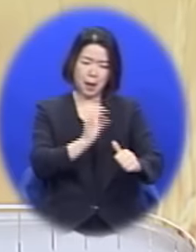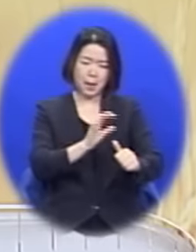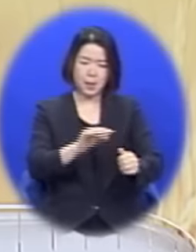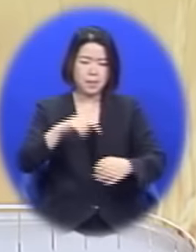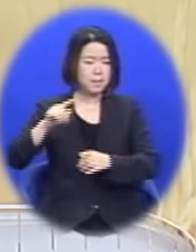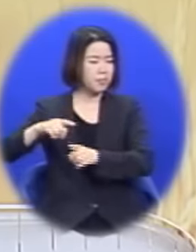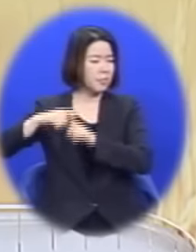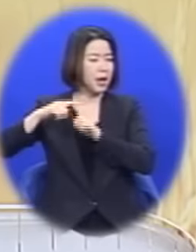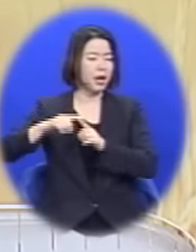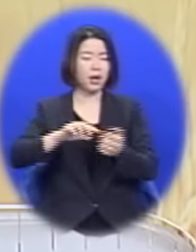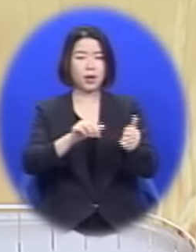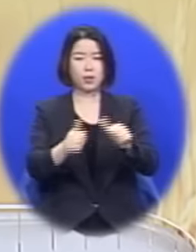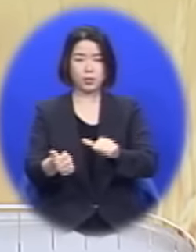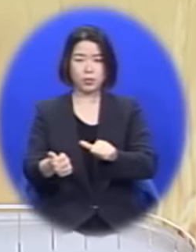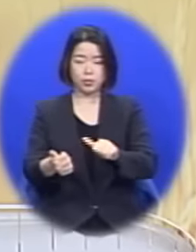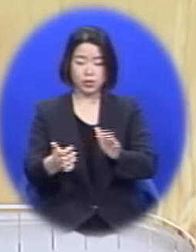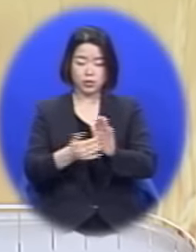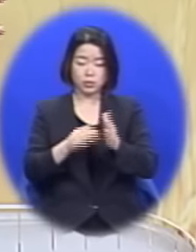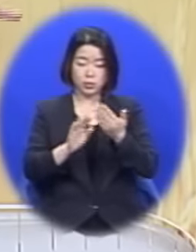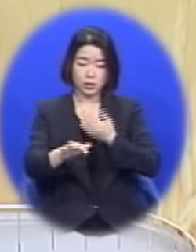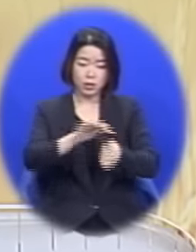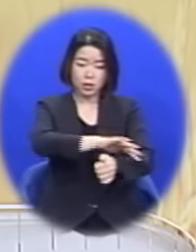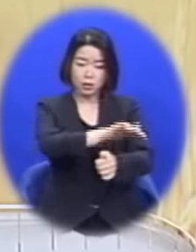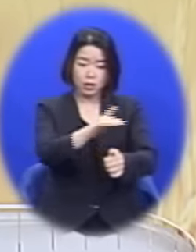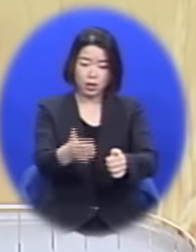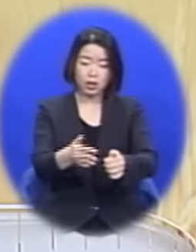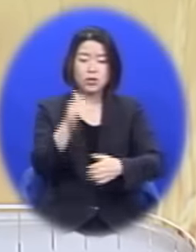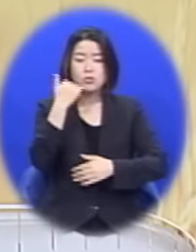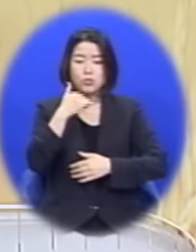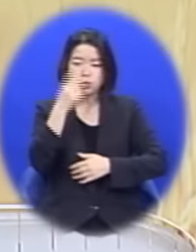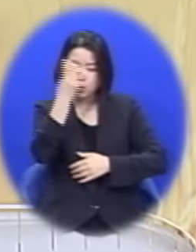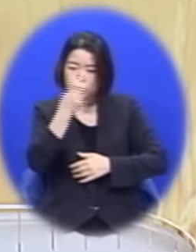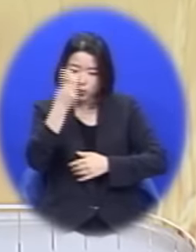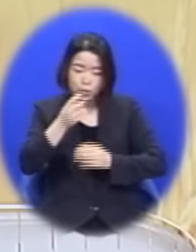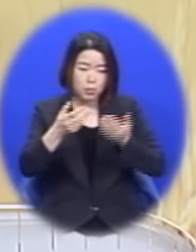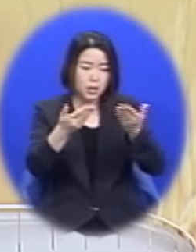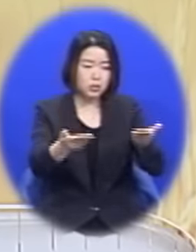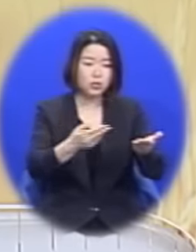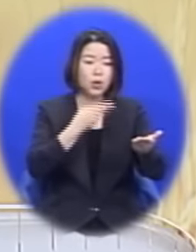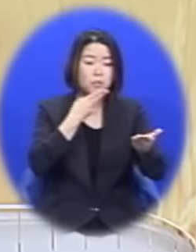그렇게 공동묘지에 묻혀진 그 무덤, 누구 하나 돌보는 사람 없는